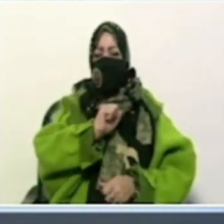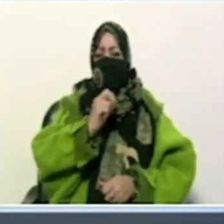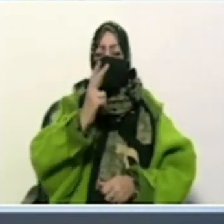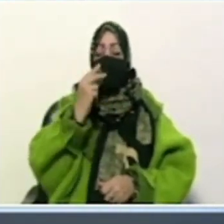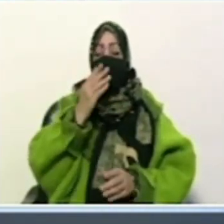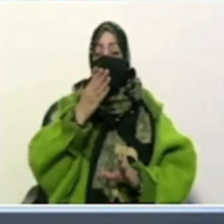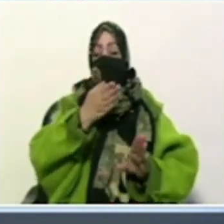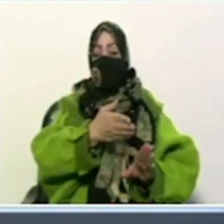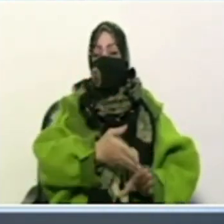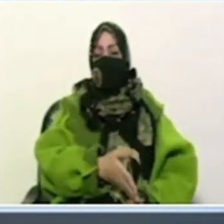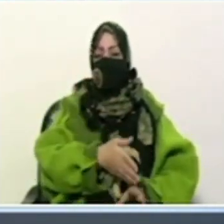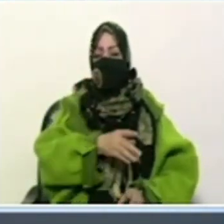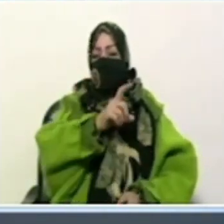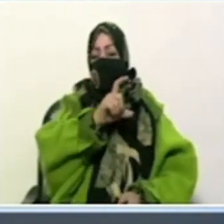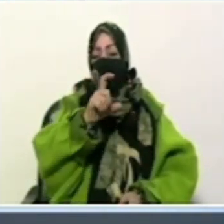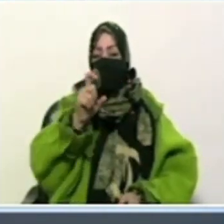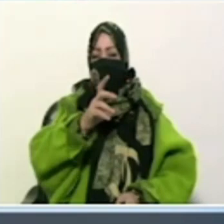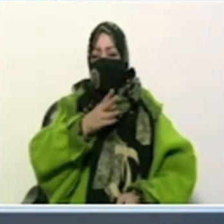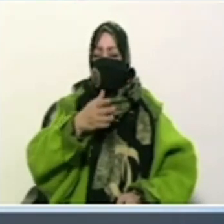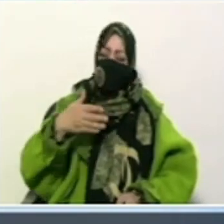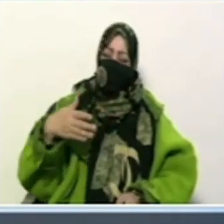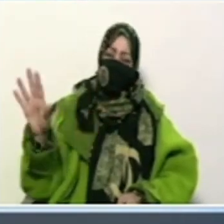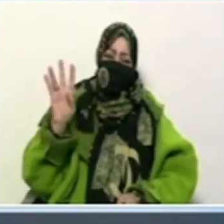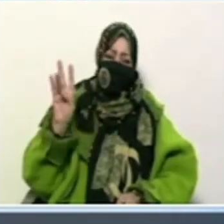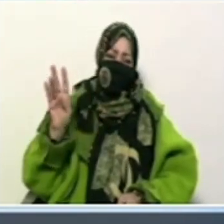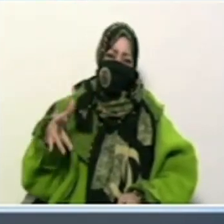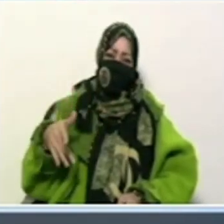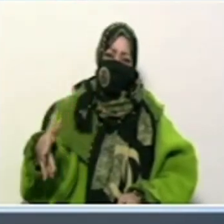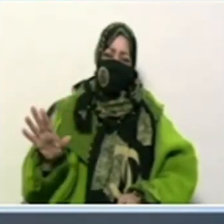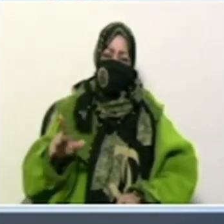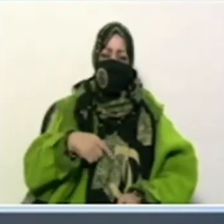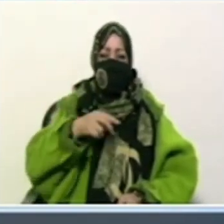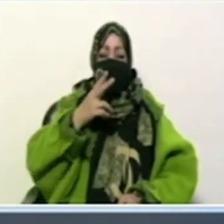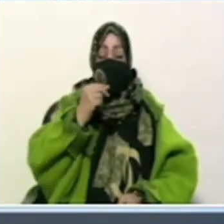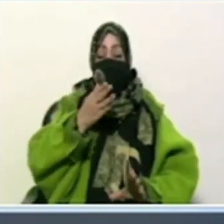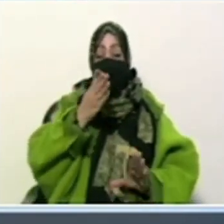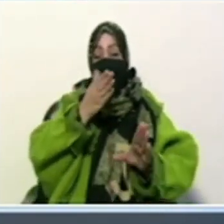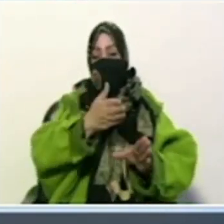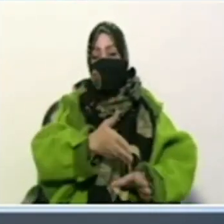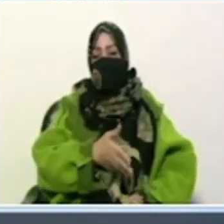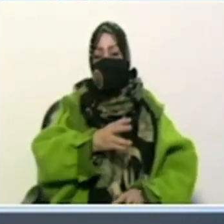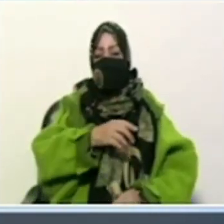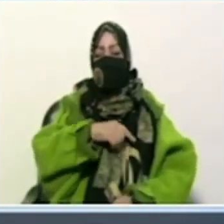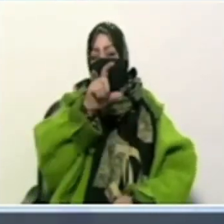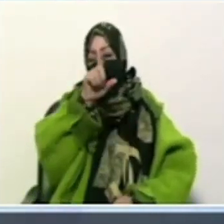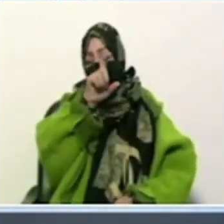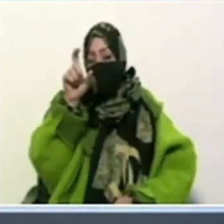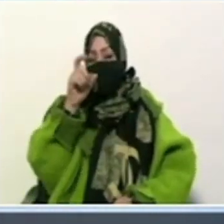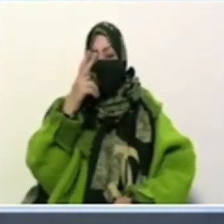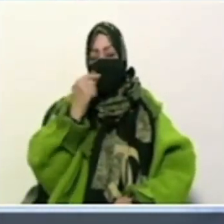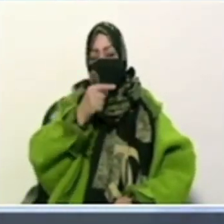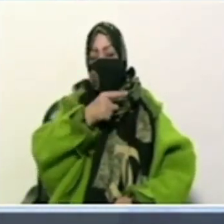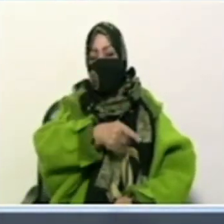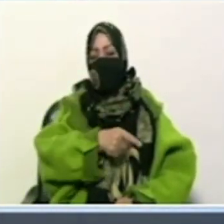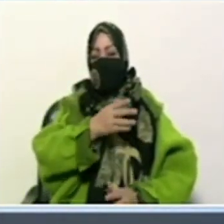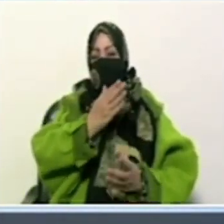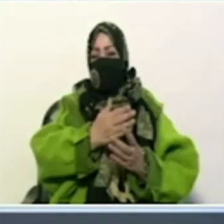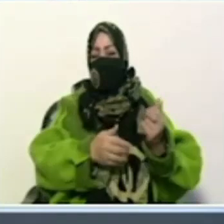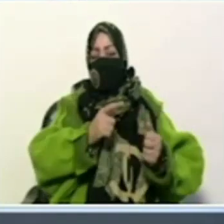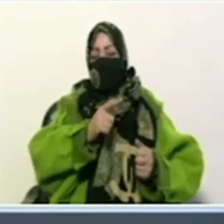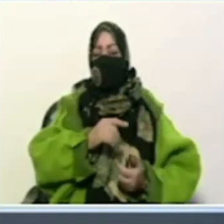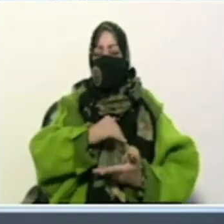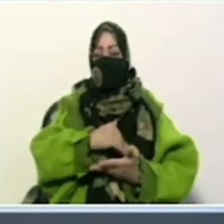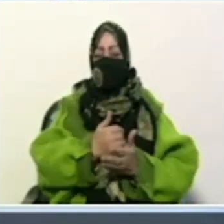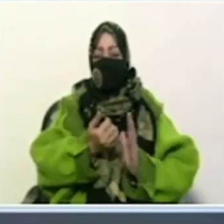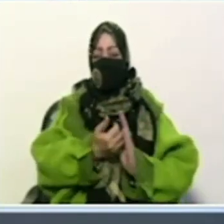مسلم، فيرث من أبيه، هذا الظاهر والله أعلم. هو قال إذا كان الجواب لا يرث المرجو التوضيح، الظاهر